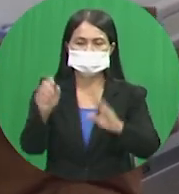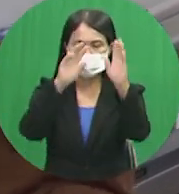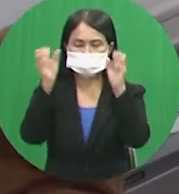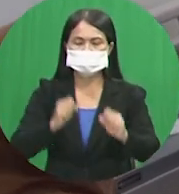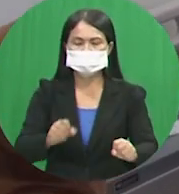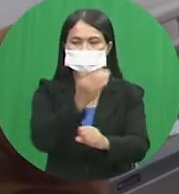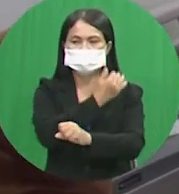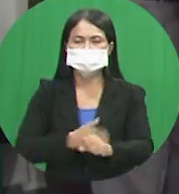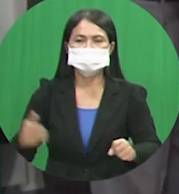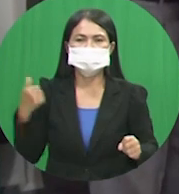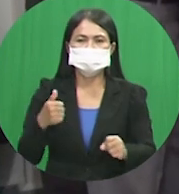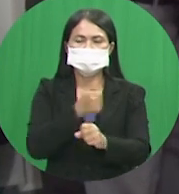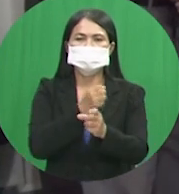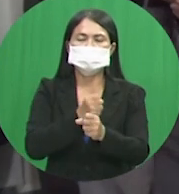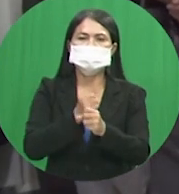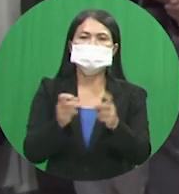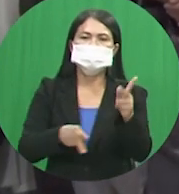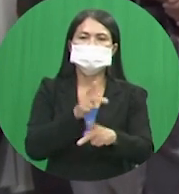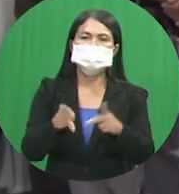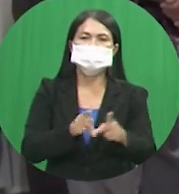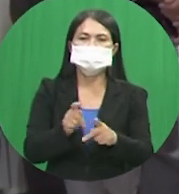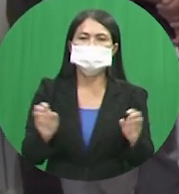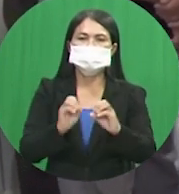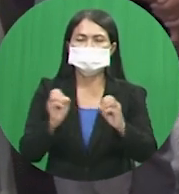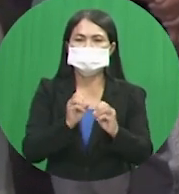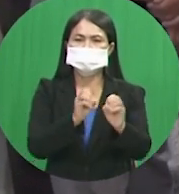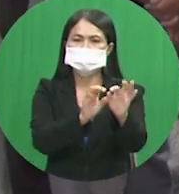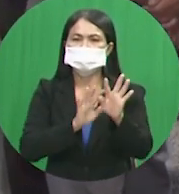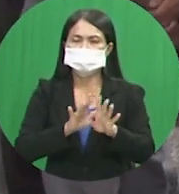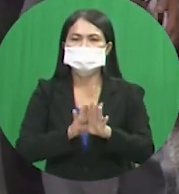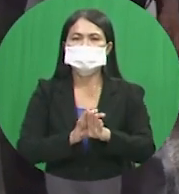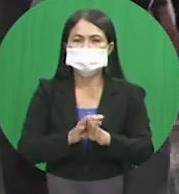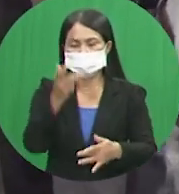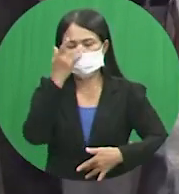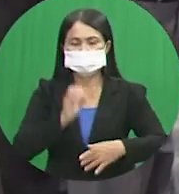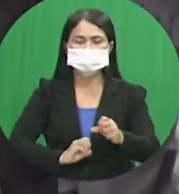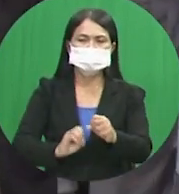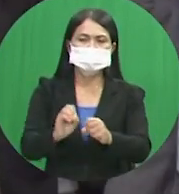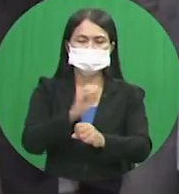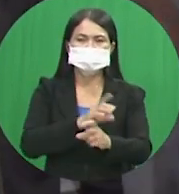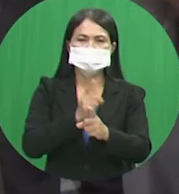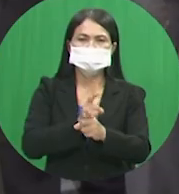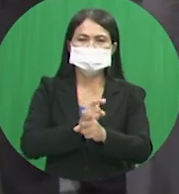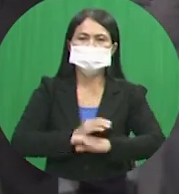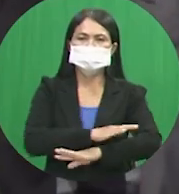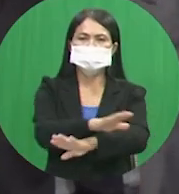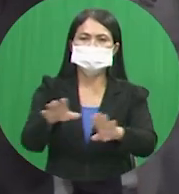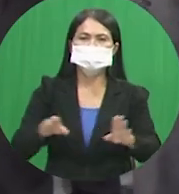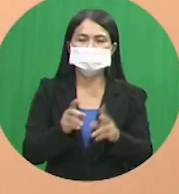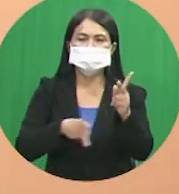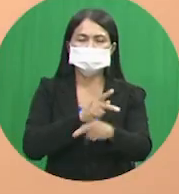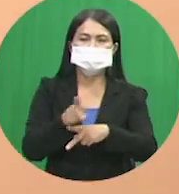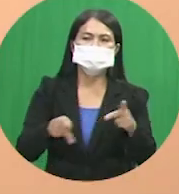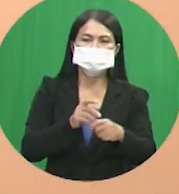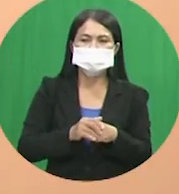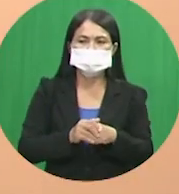ស់សម្ដេចតេជោធ្វើឲ្យប្រជាពលរដ្ឋលែងមានការភិតភ័យហើយជំងឺ COVID-19 ត្រូវបានគ្រប់គ្រងដោយប្រជាពលរដ្